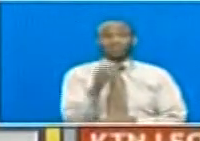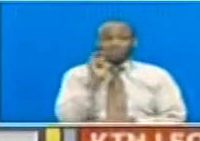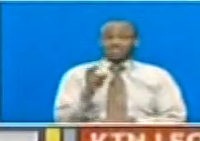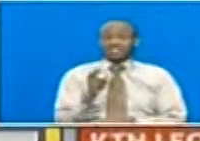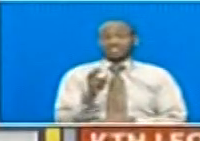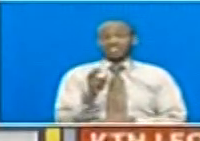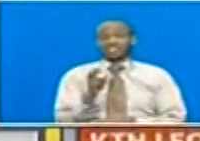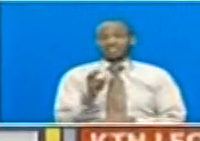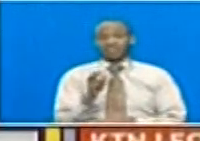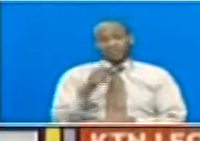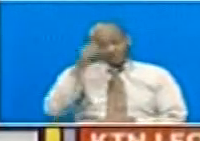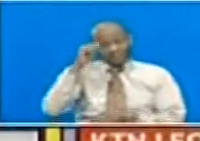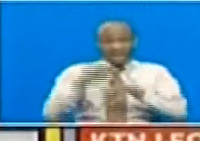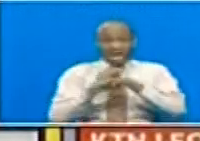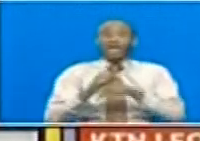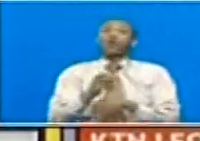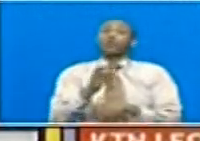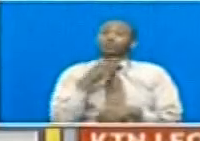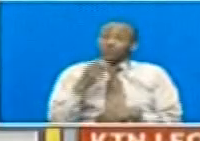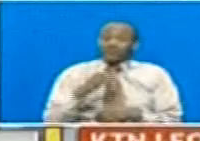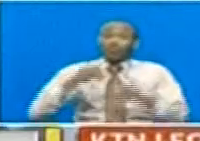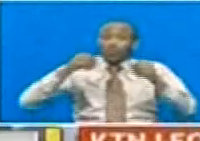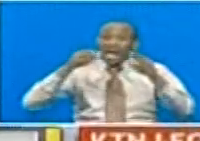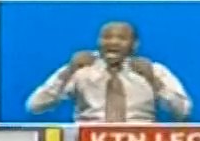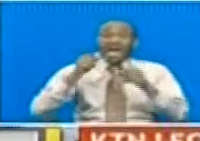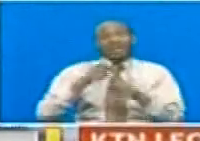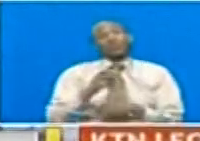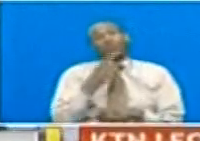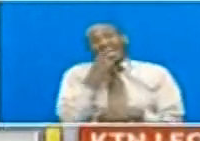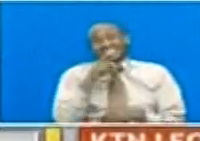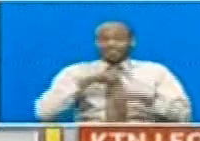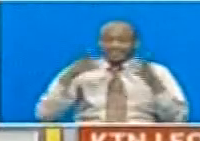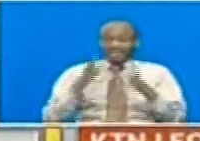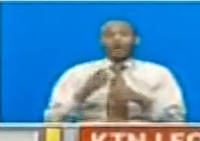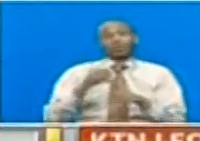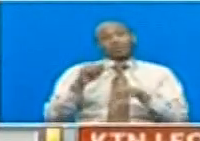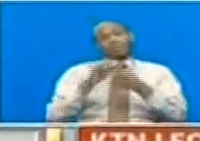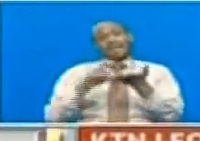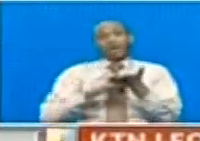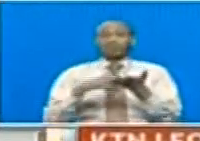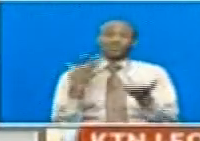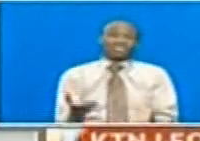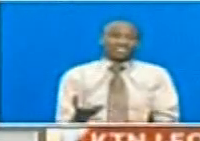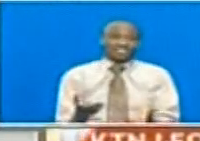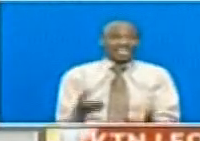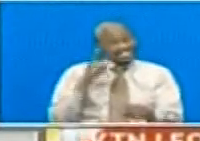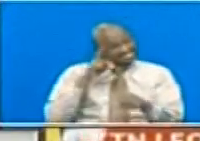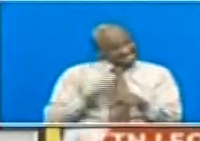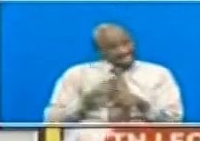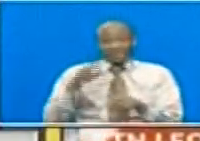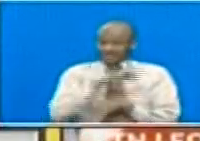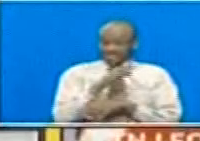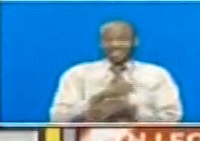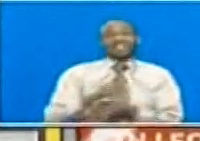imekuwa nyeusi na unga ni nyeupe. Itimiapo saa 6 huwa ni zamu ya mifugo kunywa maji katika bwawa la